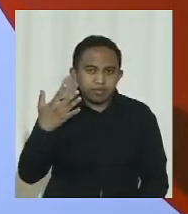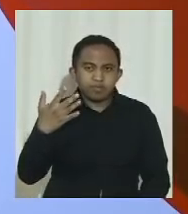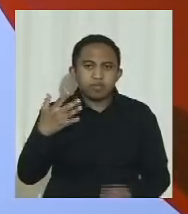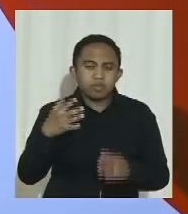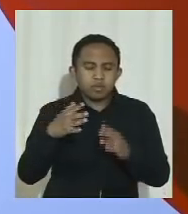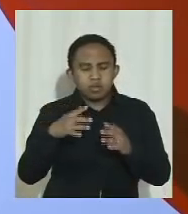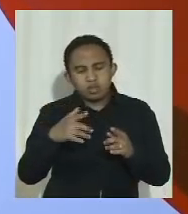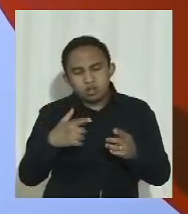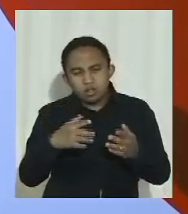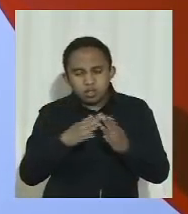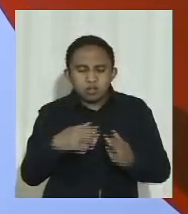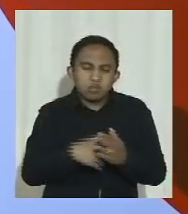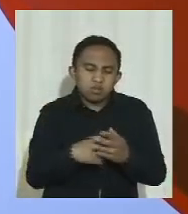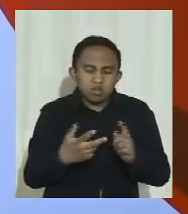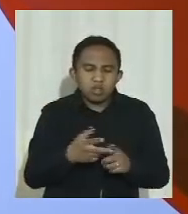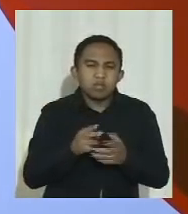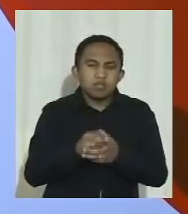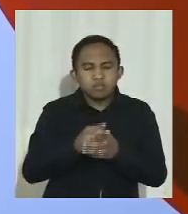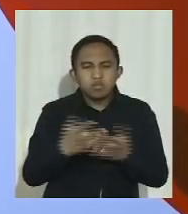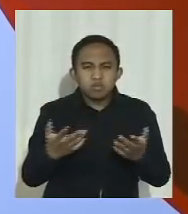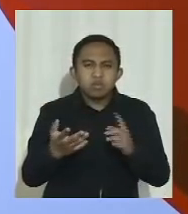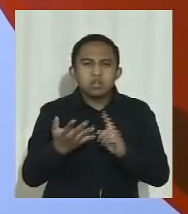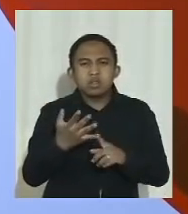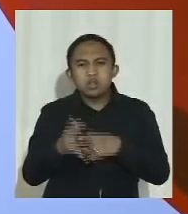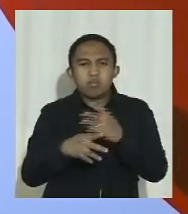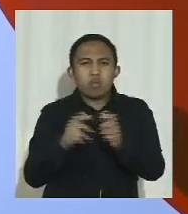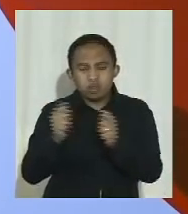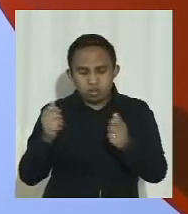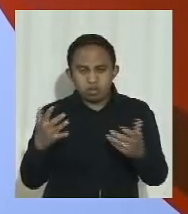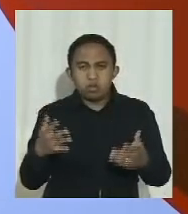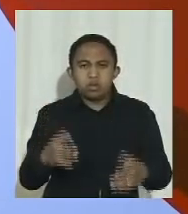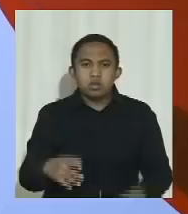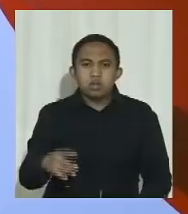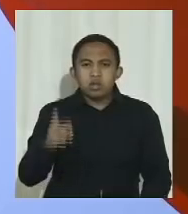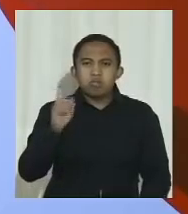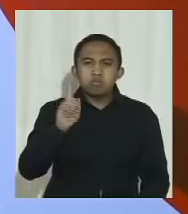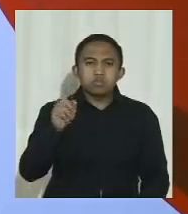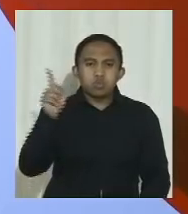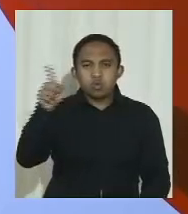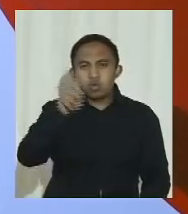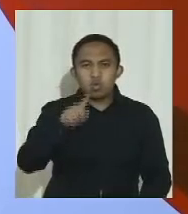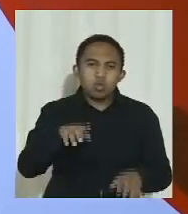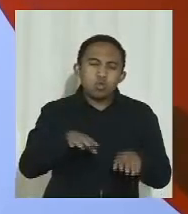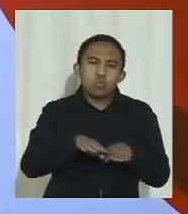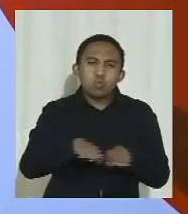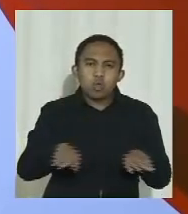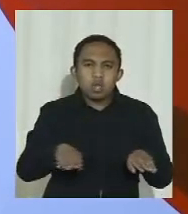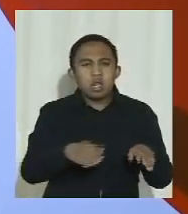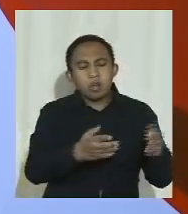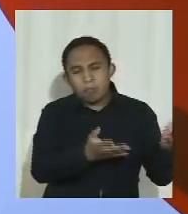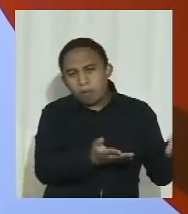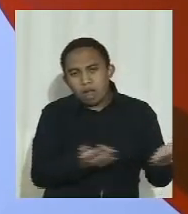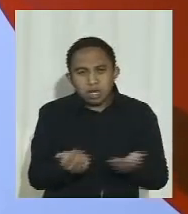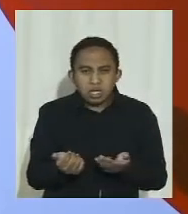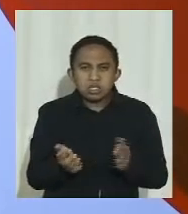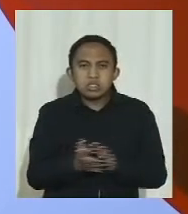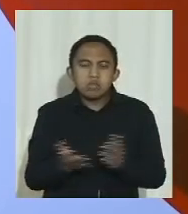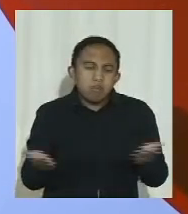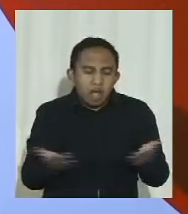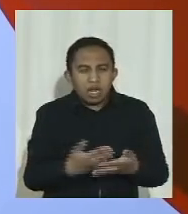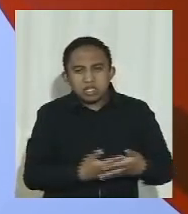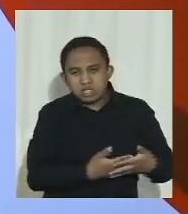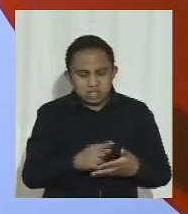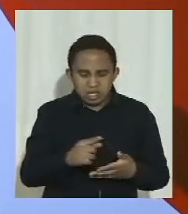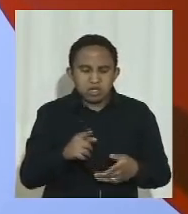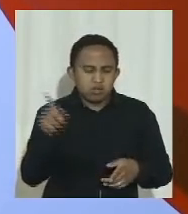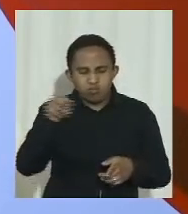ny mpitandro ny filaminana sy ny mpanao gazety ny fisian'ireo ivotoerana mandray sy mitaiza ny zazakely.